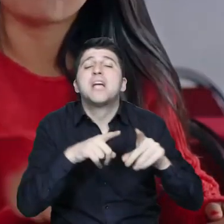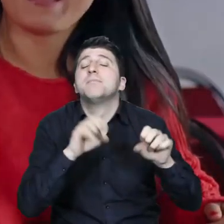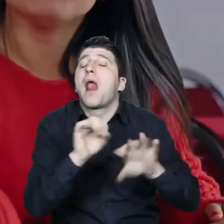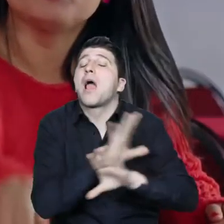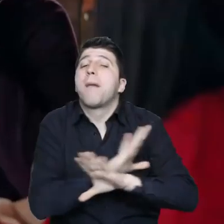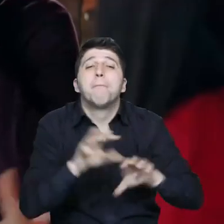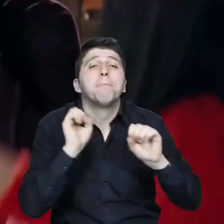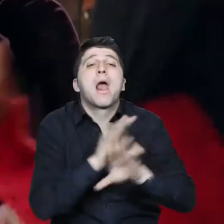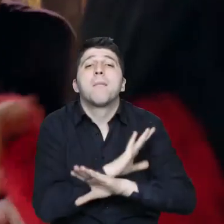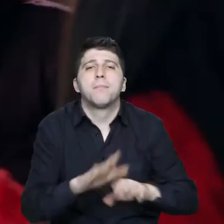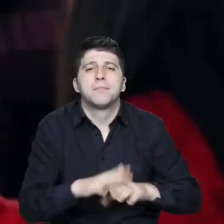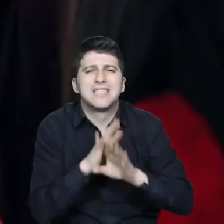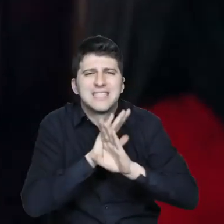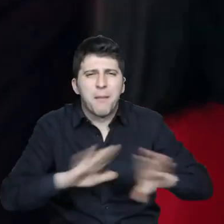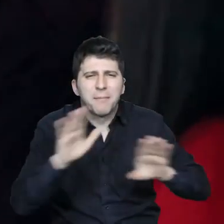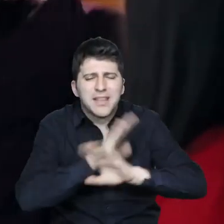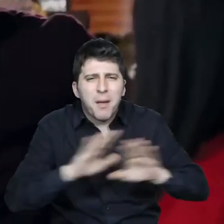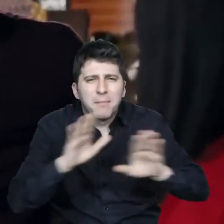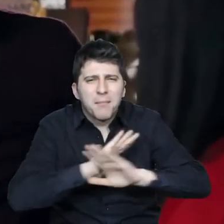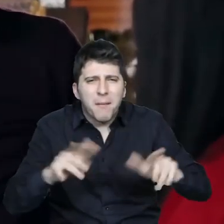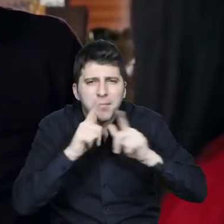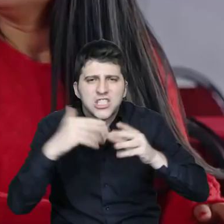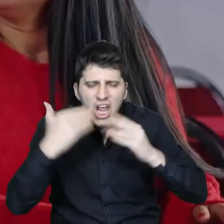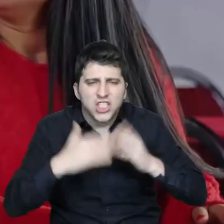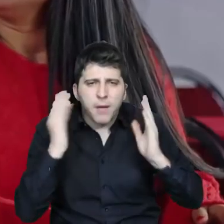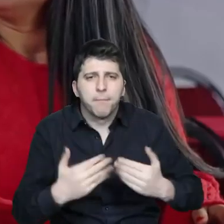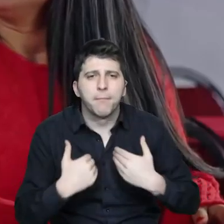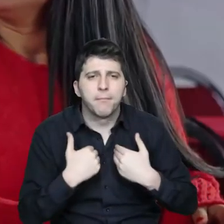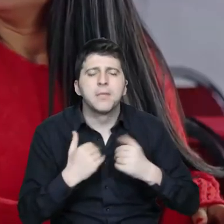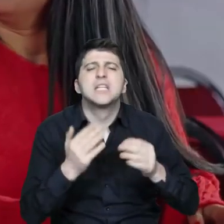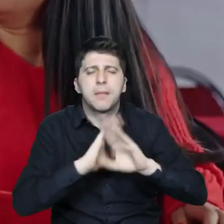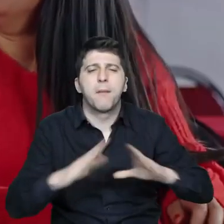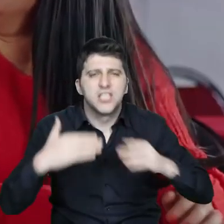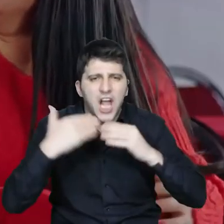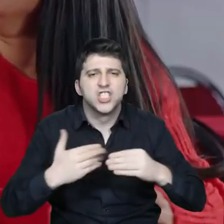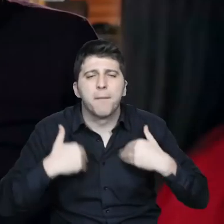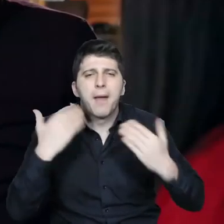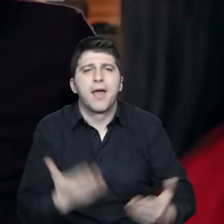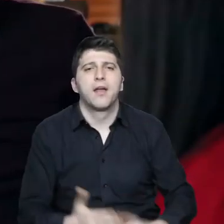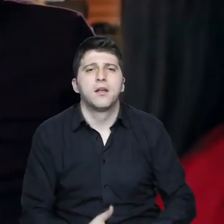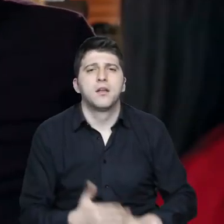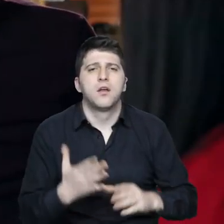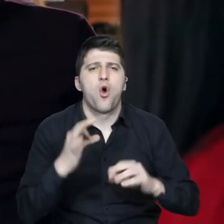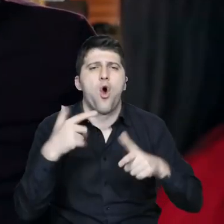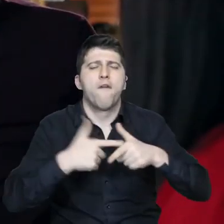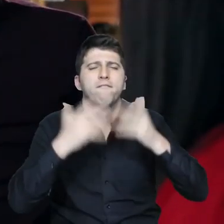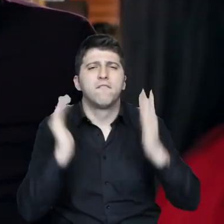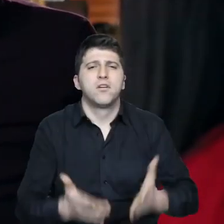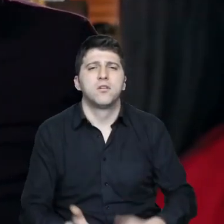Ne yapıyorsun? Ben bunu... Tamam. Tanışacağım ya. Tamam tanışacağım be. Öf!